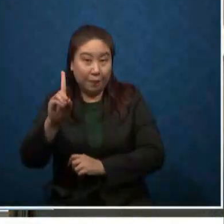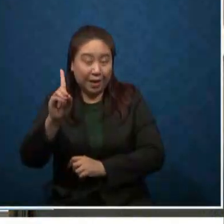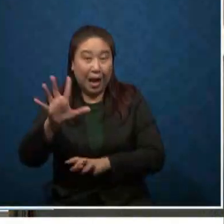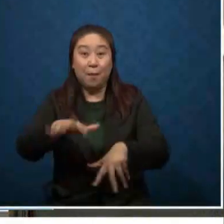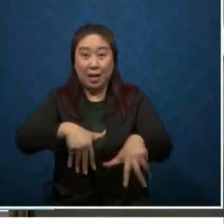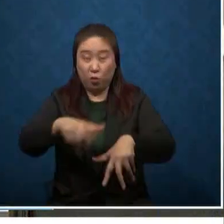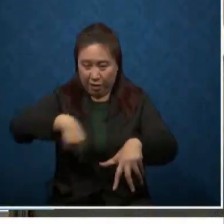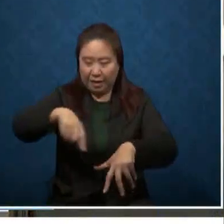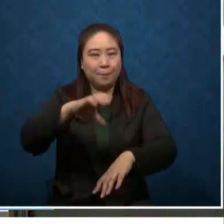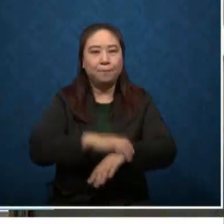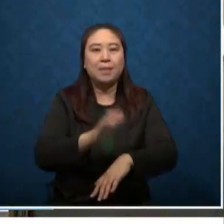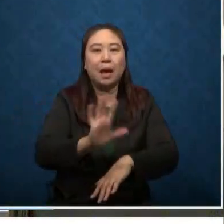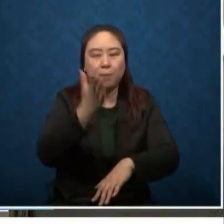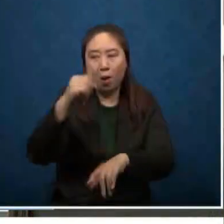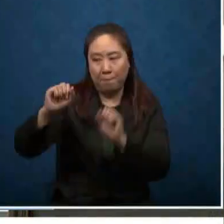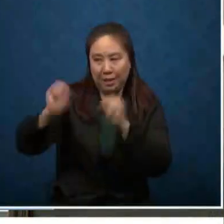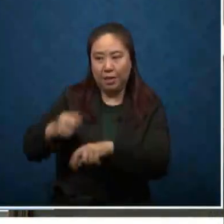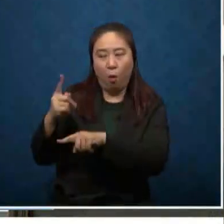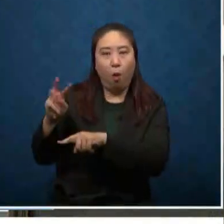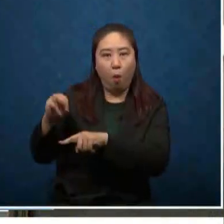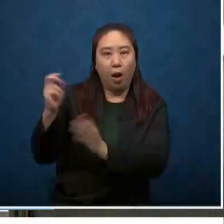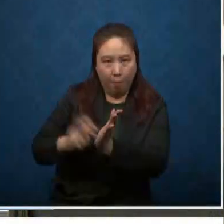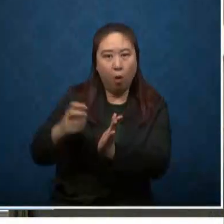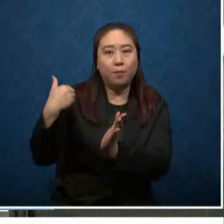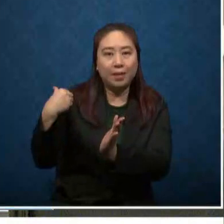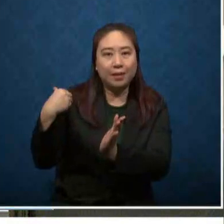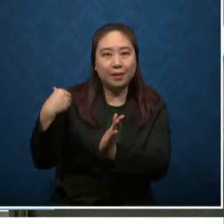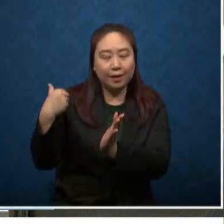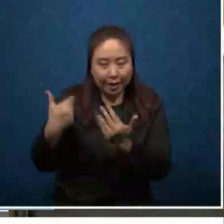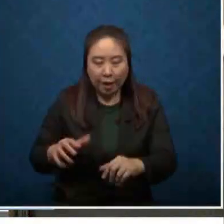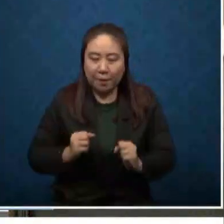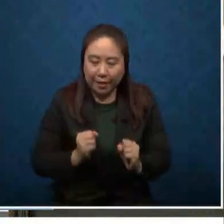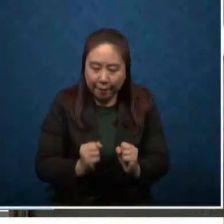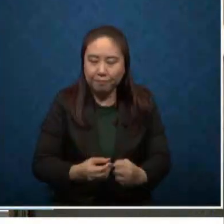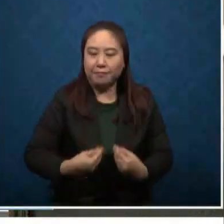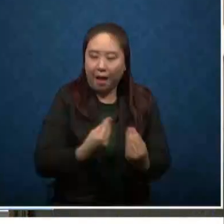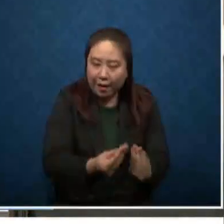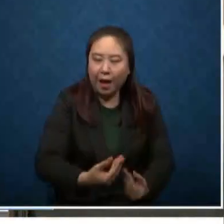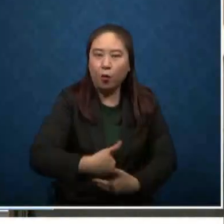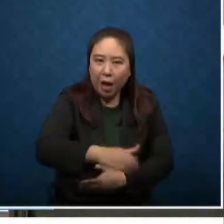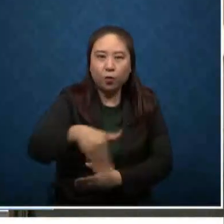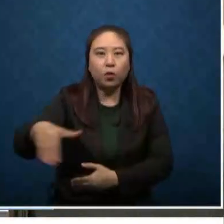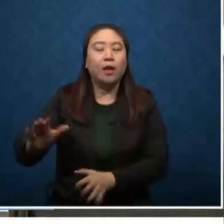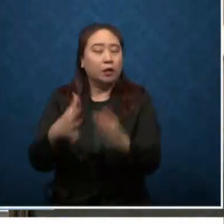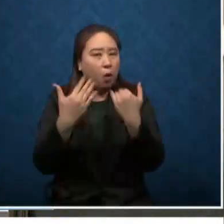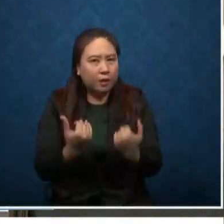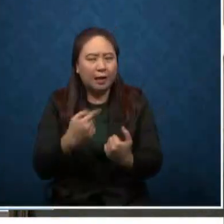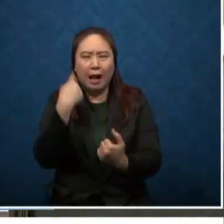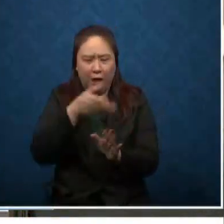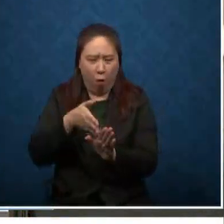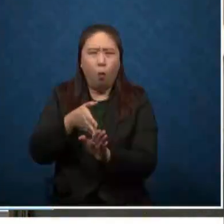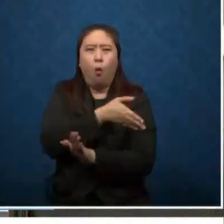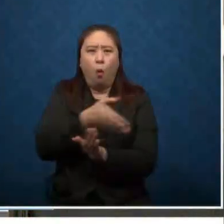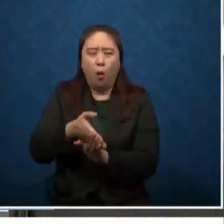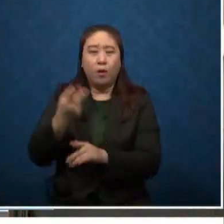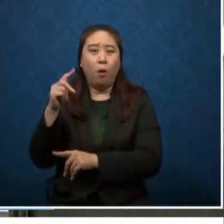มการถดำเือคดเพามมัติยควรอองรองรับ และอาทิบดี Coryot ออกอนุญาตมักกลบมาที่วาคนทโดนคดีก่อนมัน